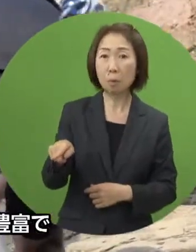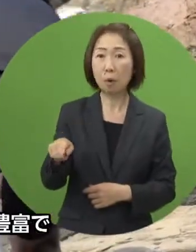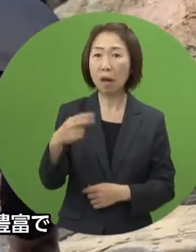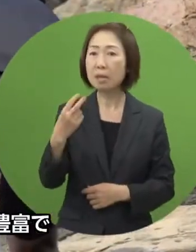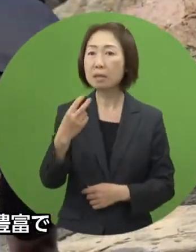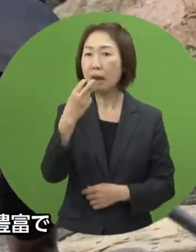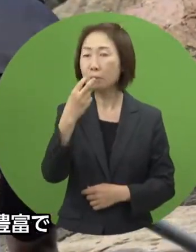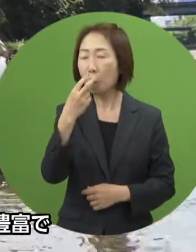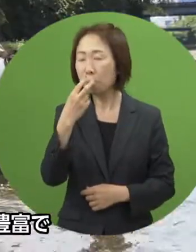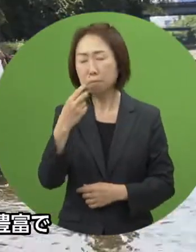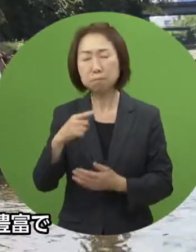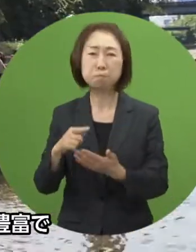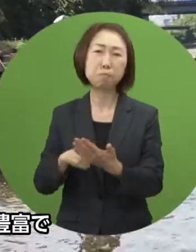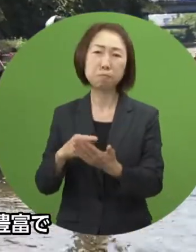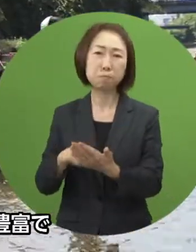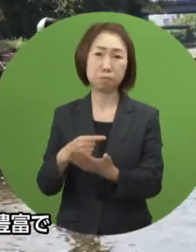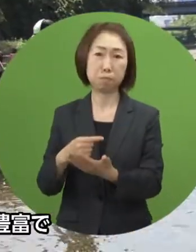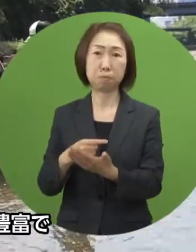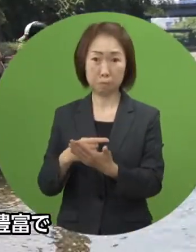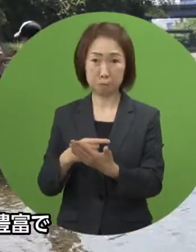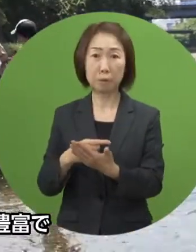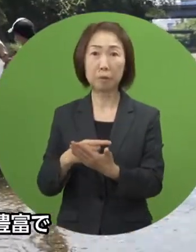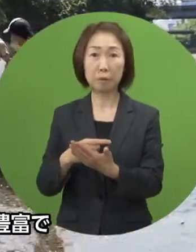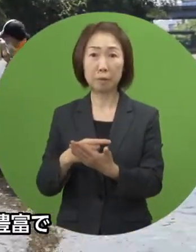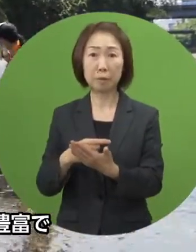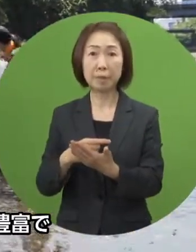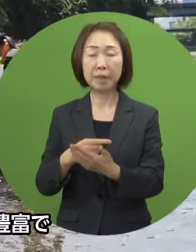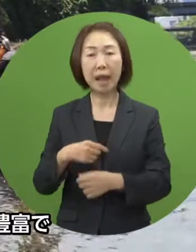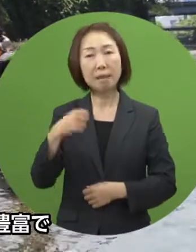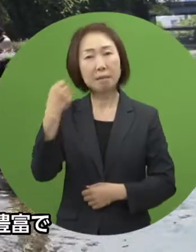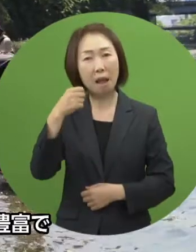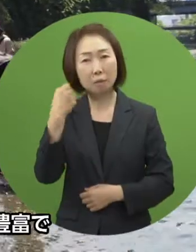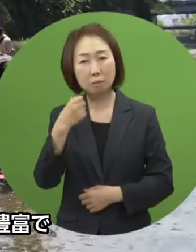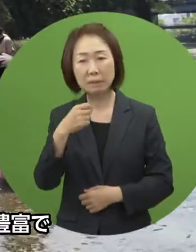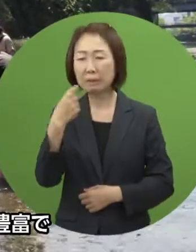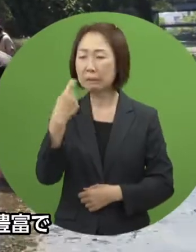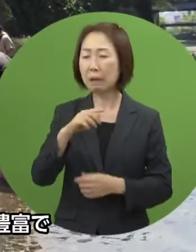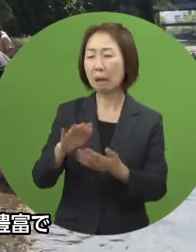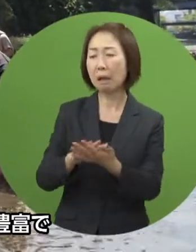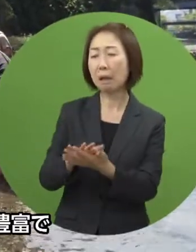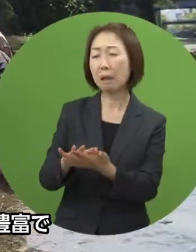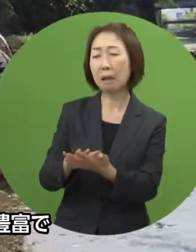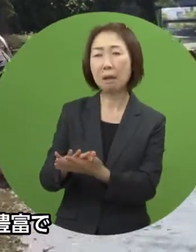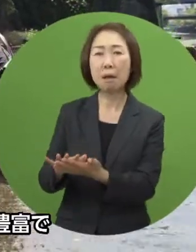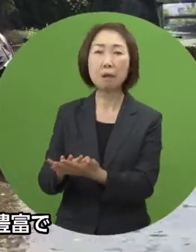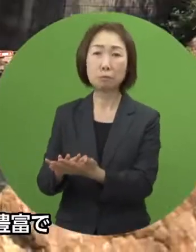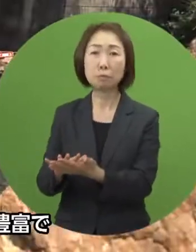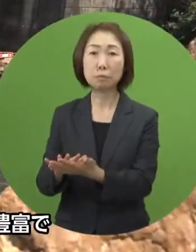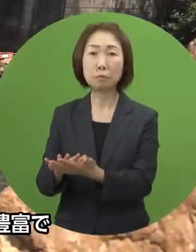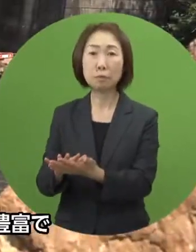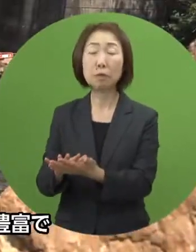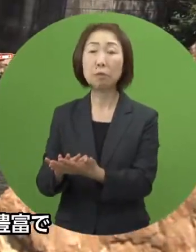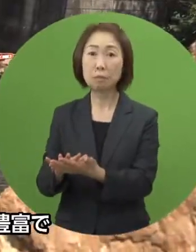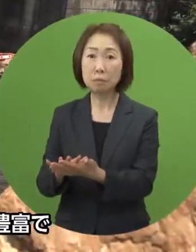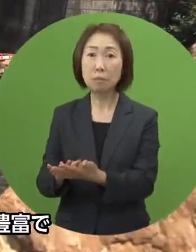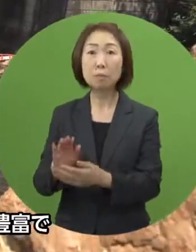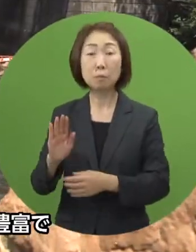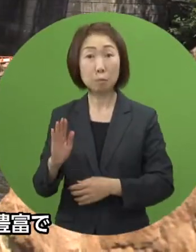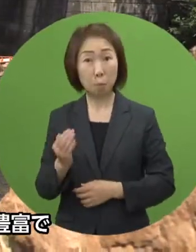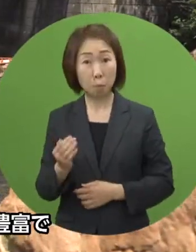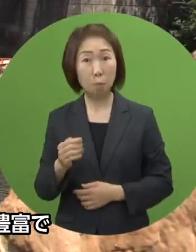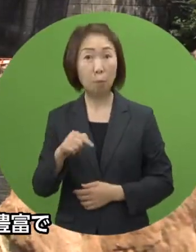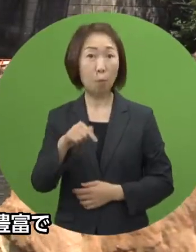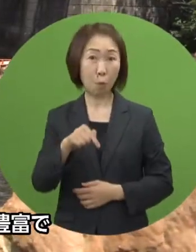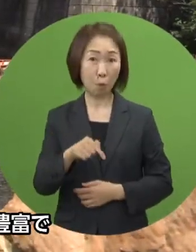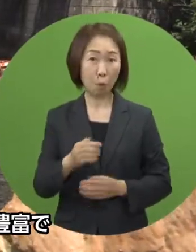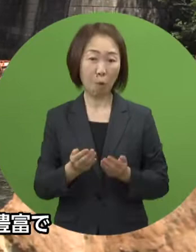と酸素が全くない状態で、夏はこう白濁しまして、そういう